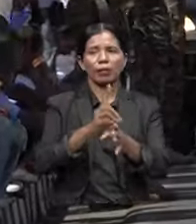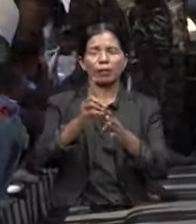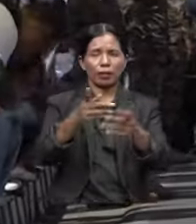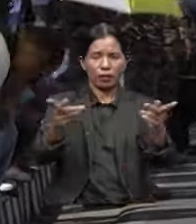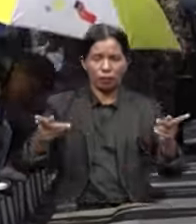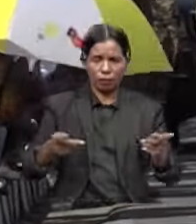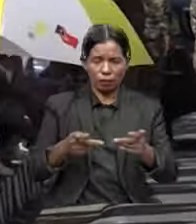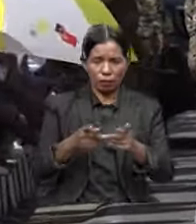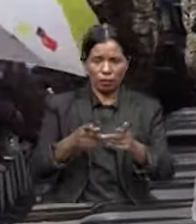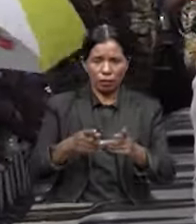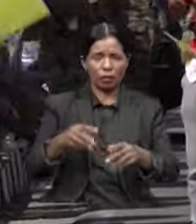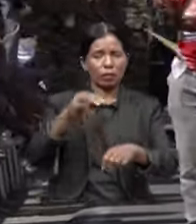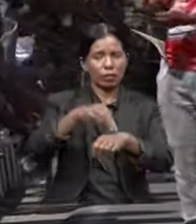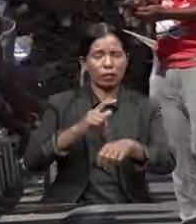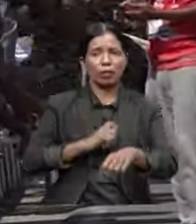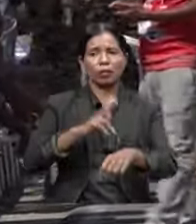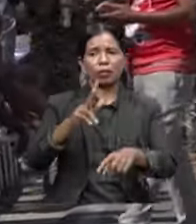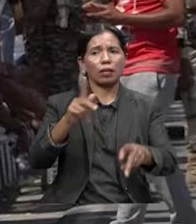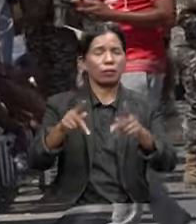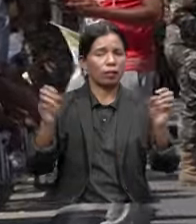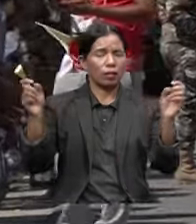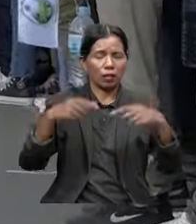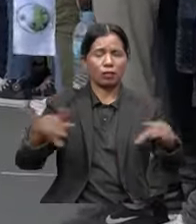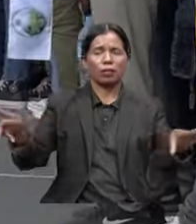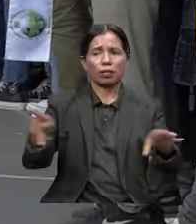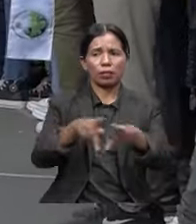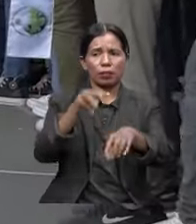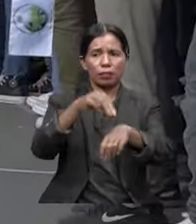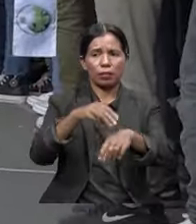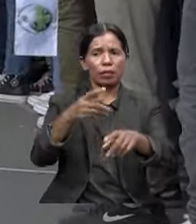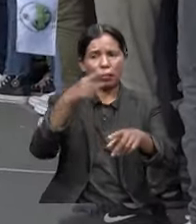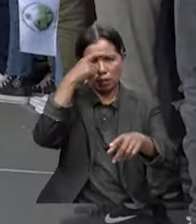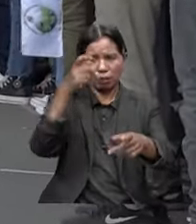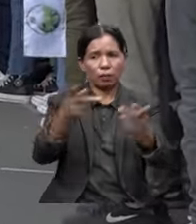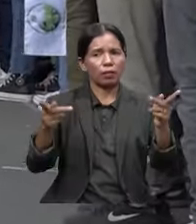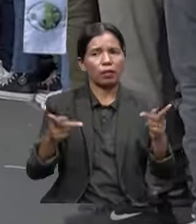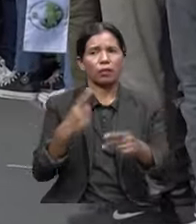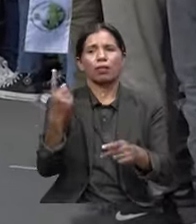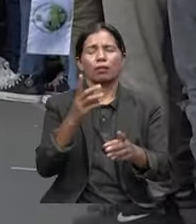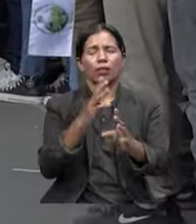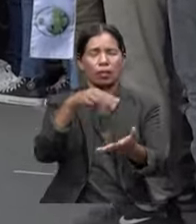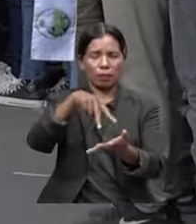misa tasitolu peregrino balung nebe la consegue participa misa tam fatin la suficiente na fatin forma